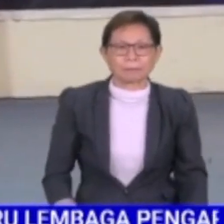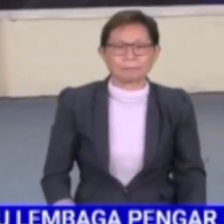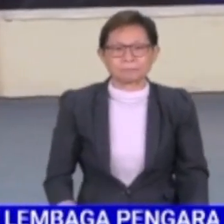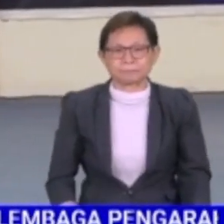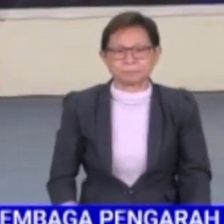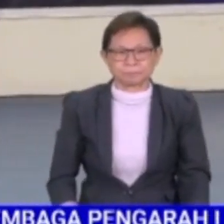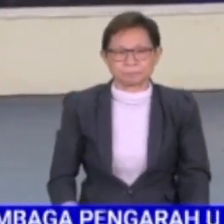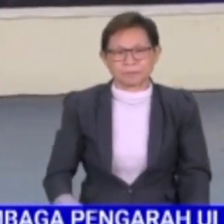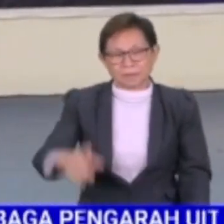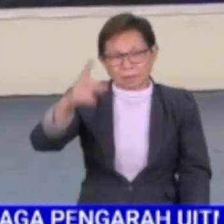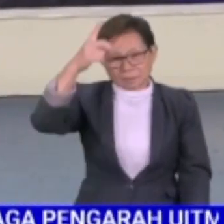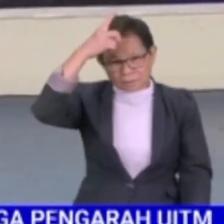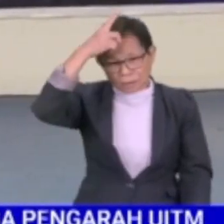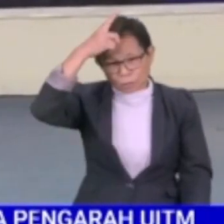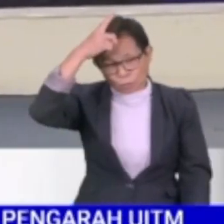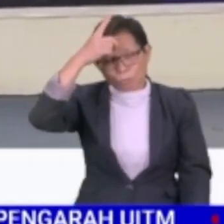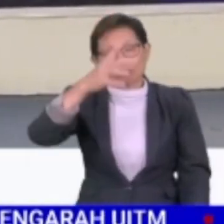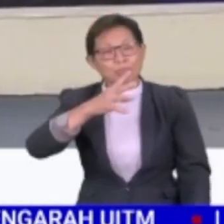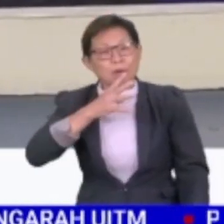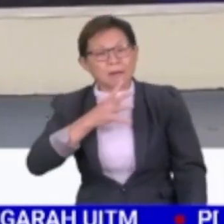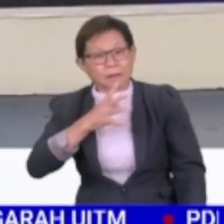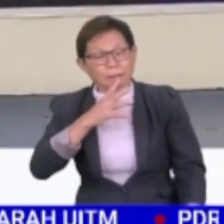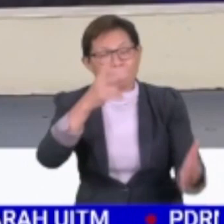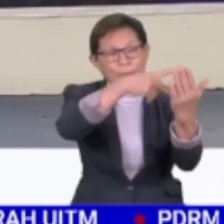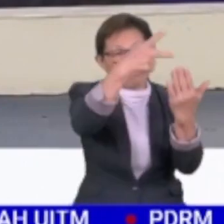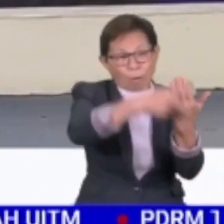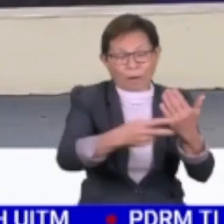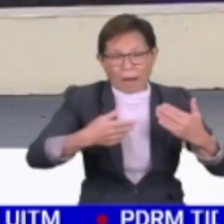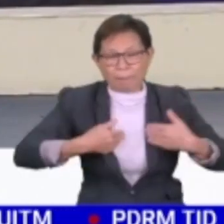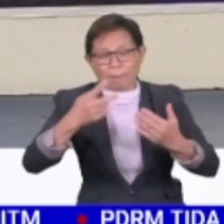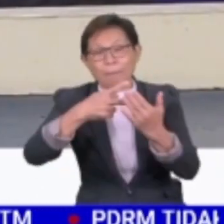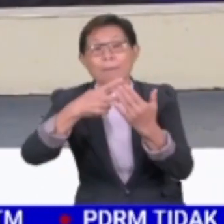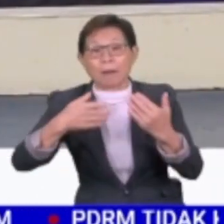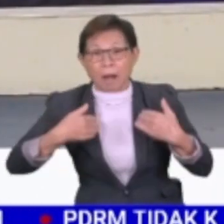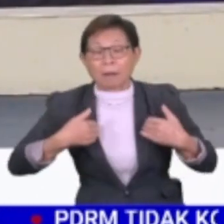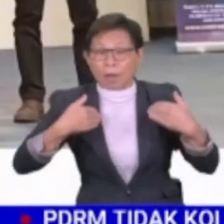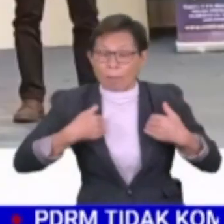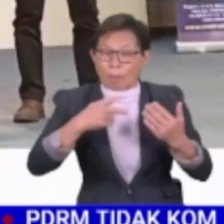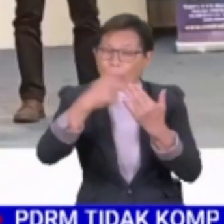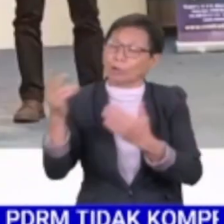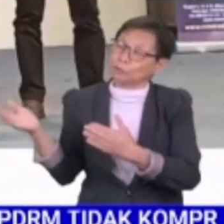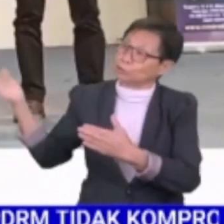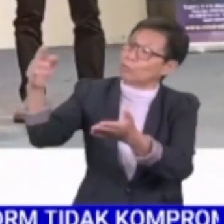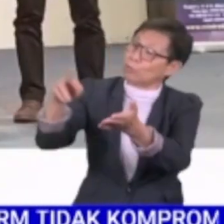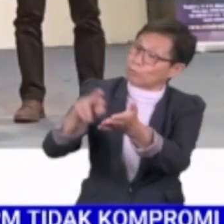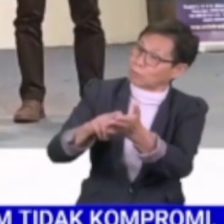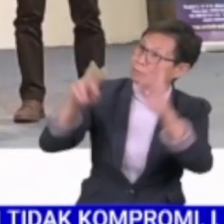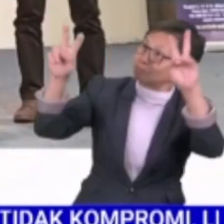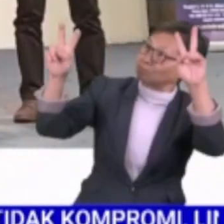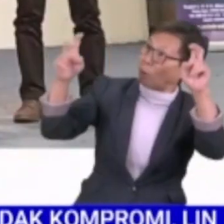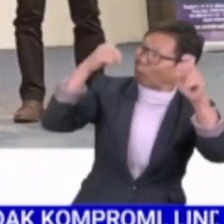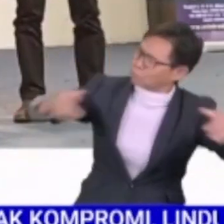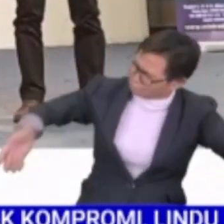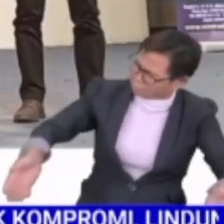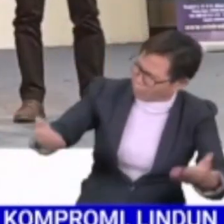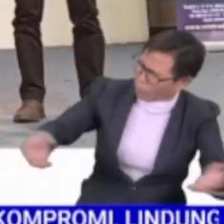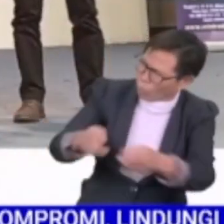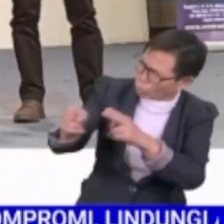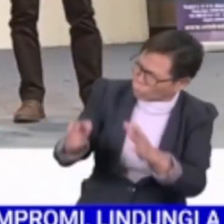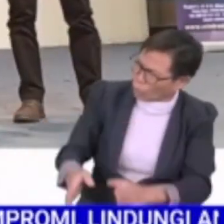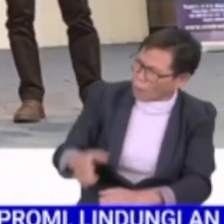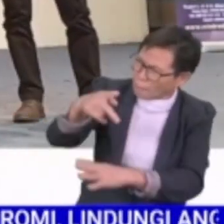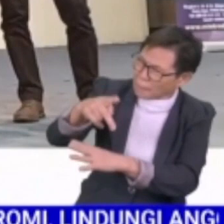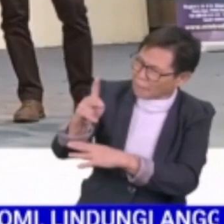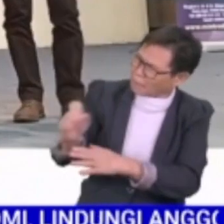ke arah itu udah atau Amar Awang Tengah menyatakan ini Steve mengerikan program seperti Zoom register adalah bagi menggalakkan para